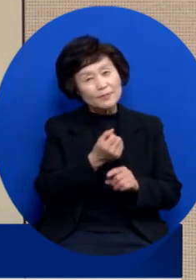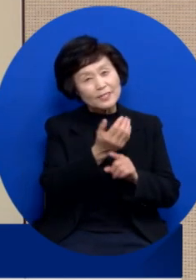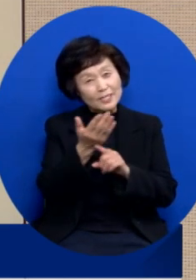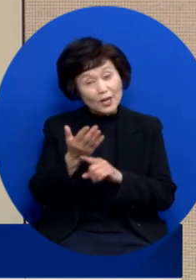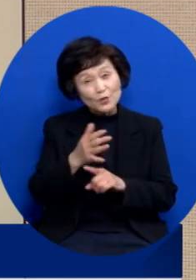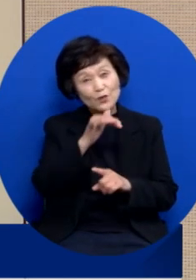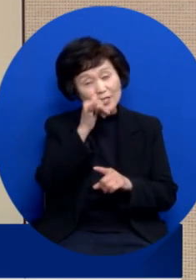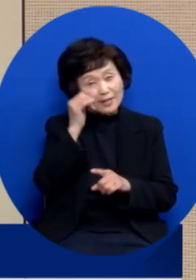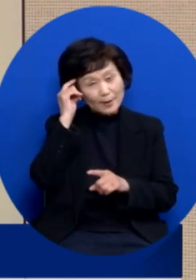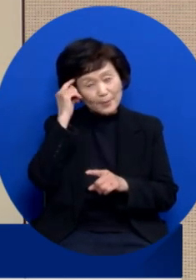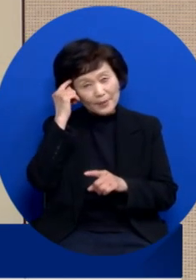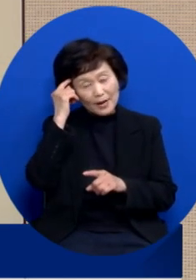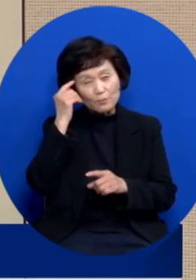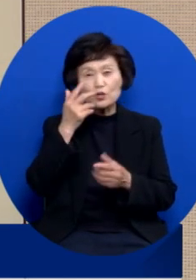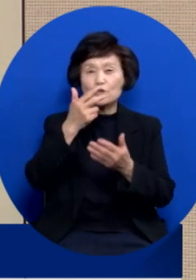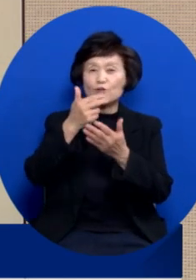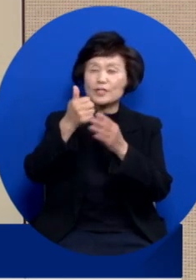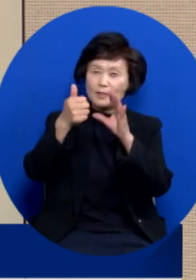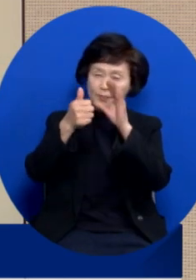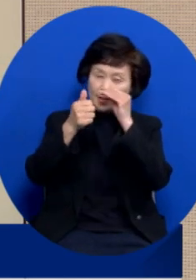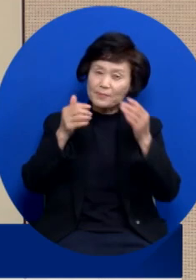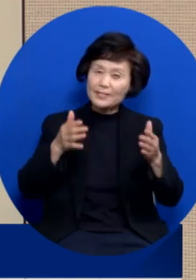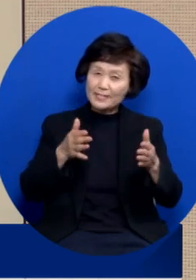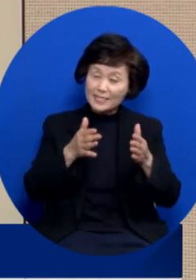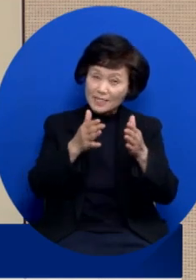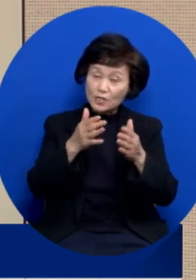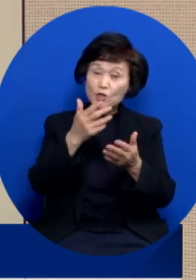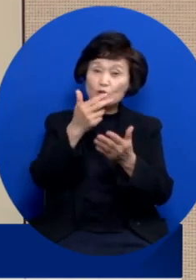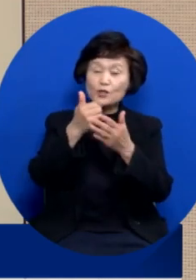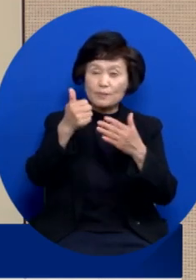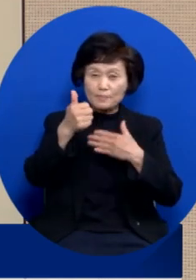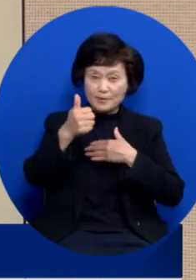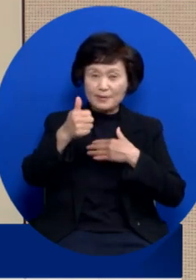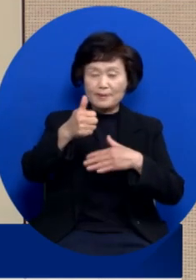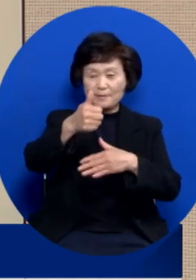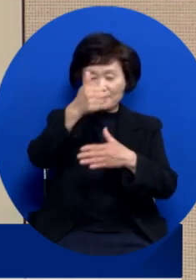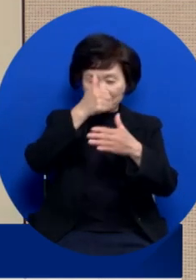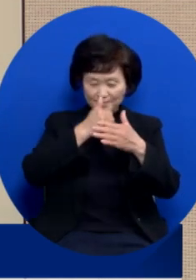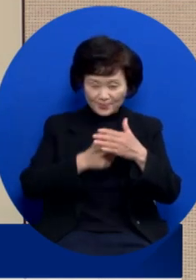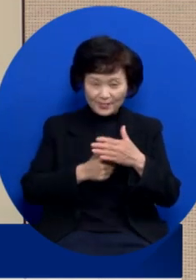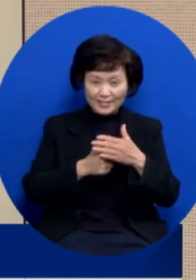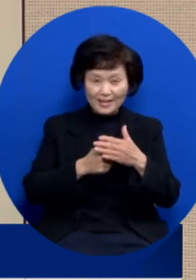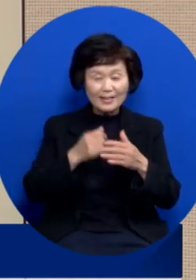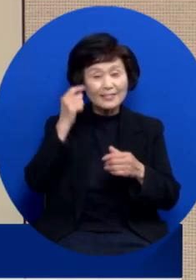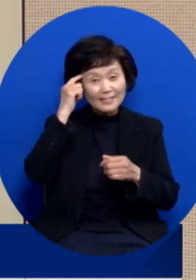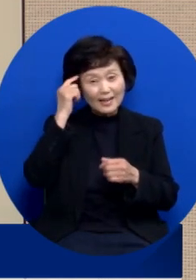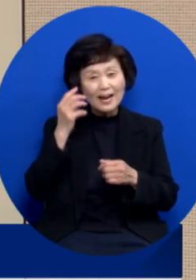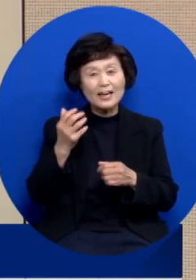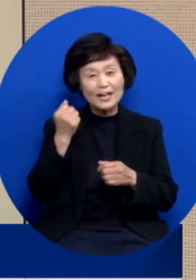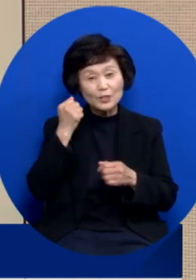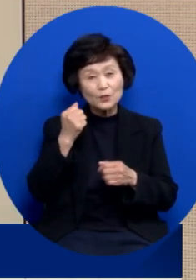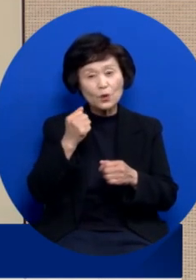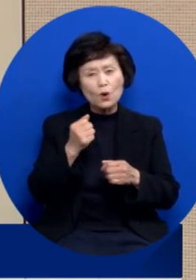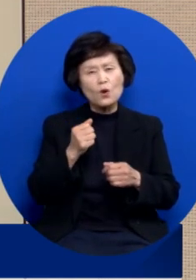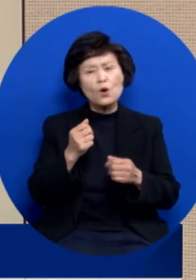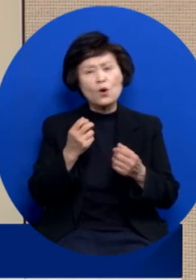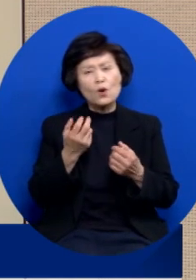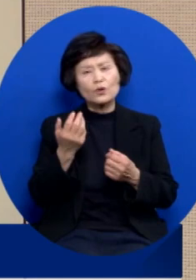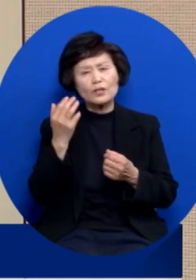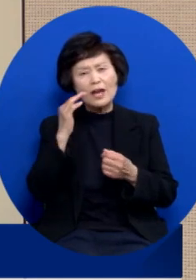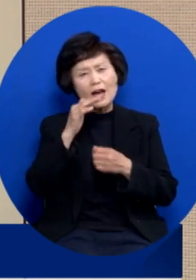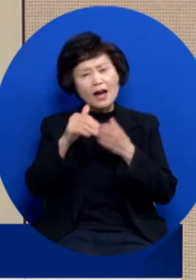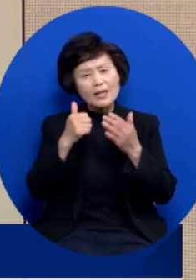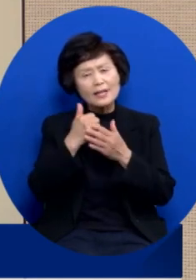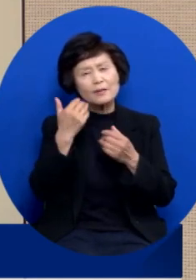주담길, 주님을 닮아간다, 주님을 내 마음에 모신다 하면서 만들었거든요. 근데 이렇게